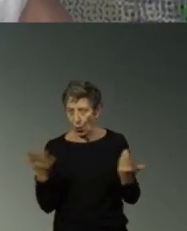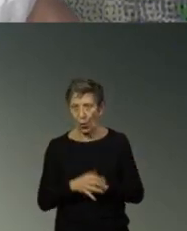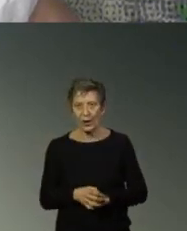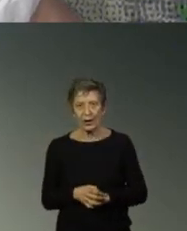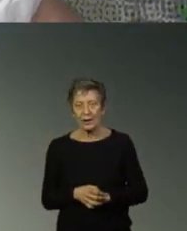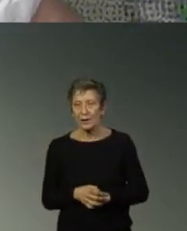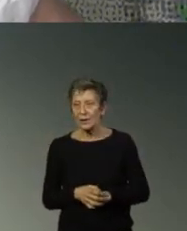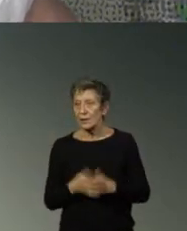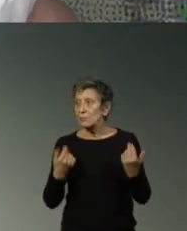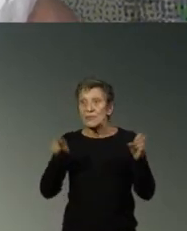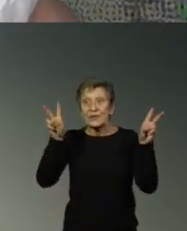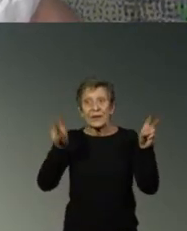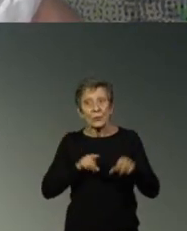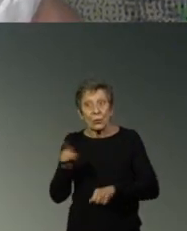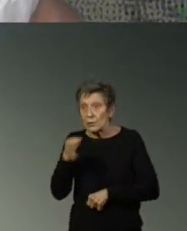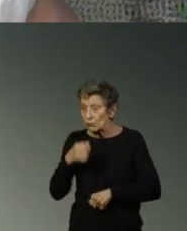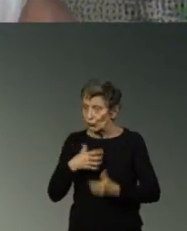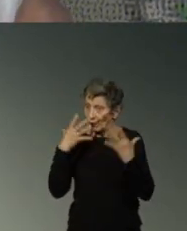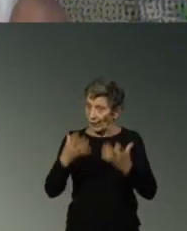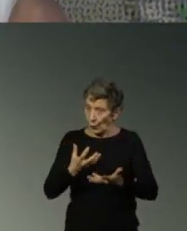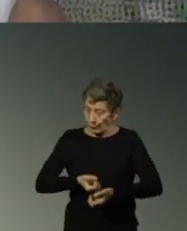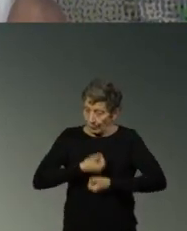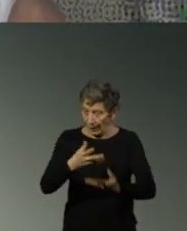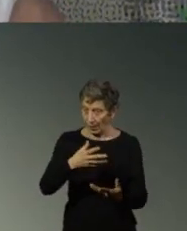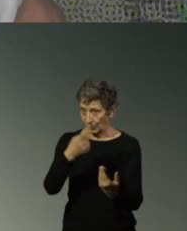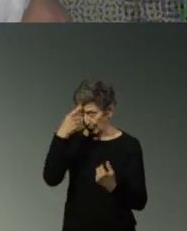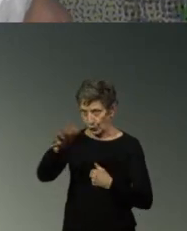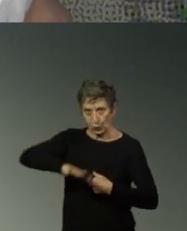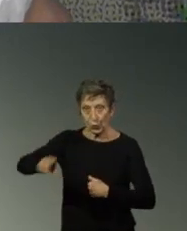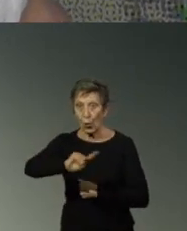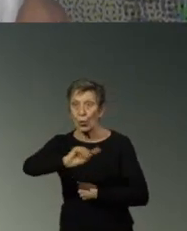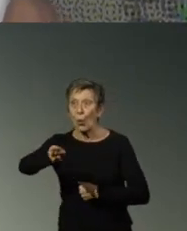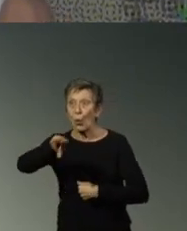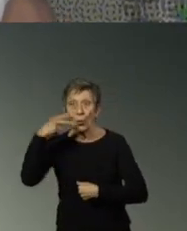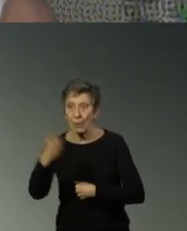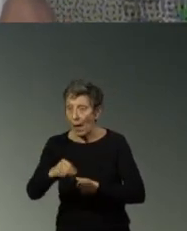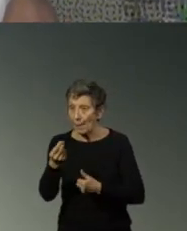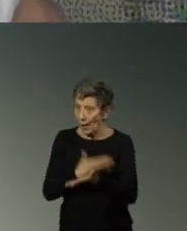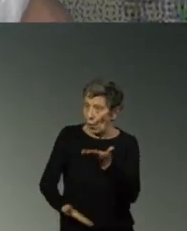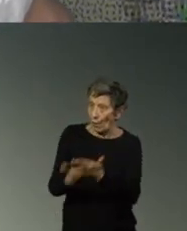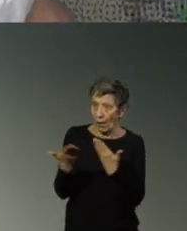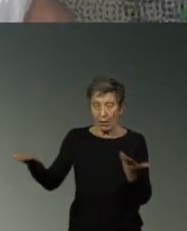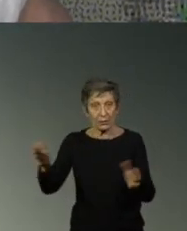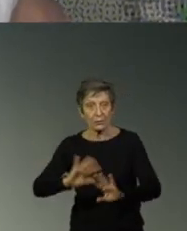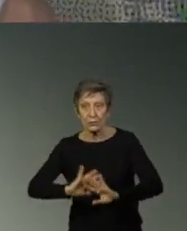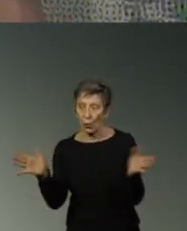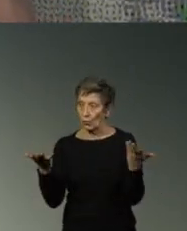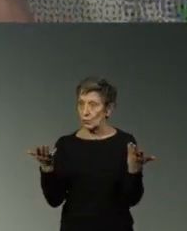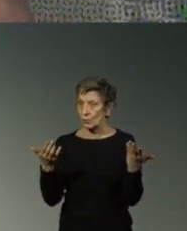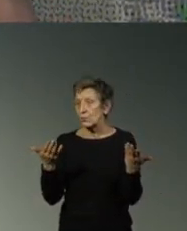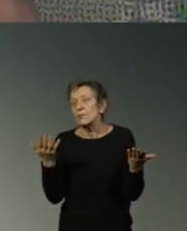parler pour les non-humains sans le faire en leur nom, si cela m'est possible. Je